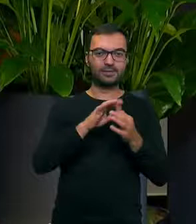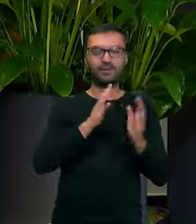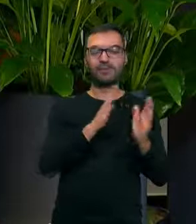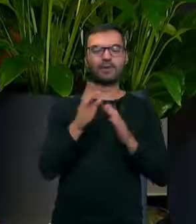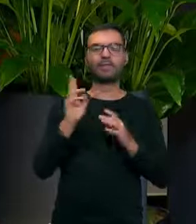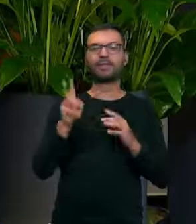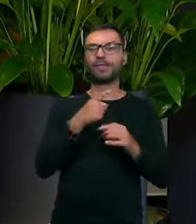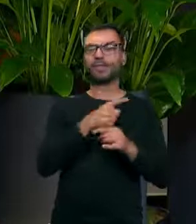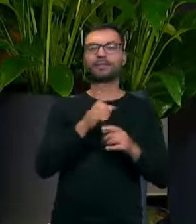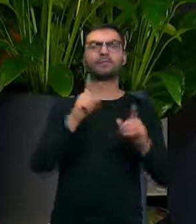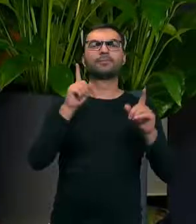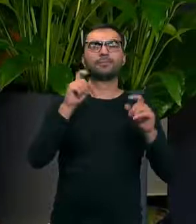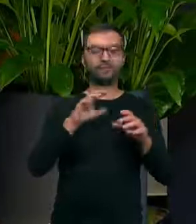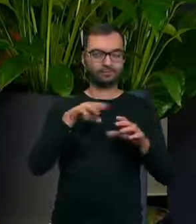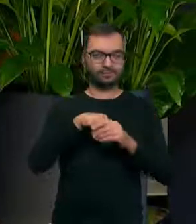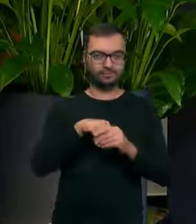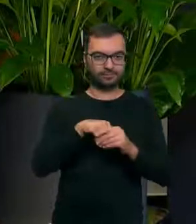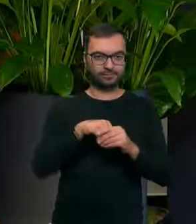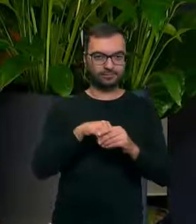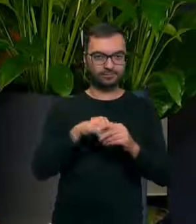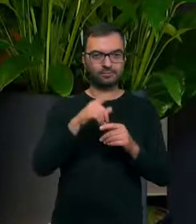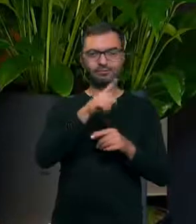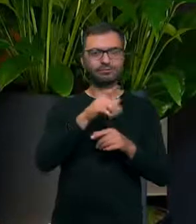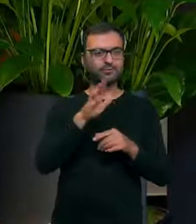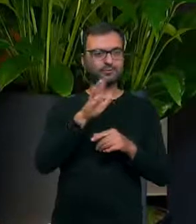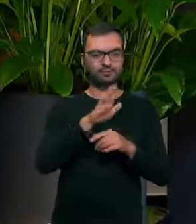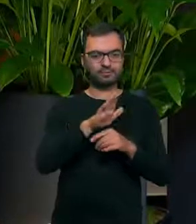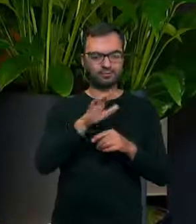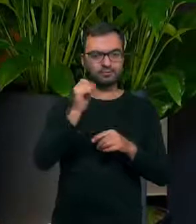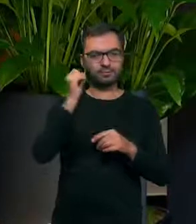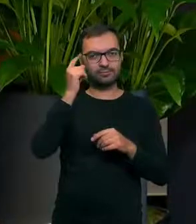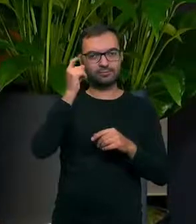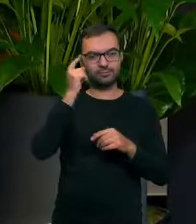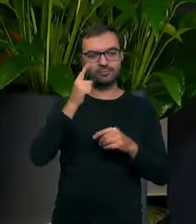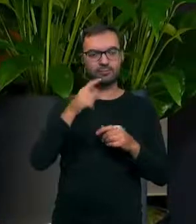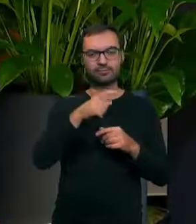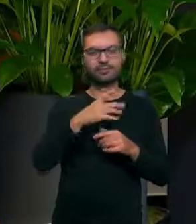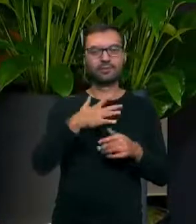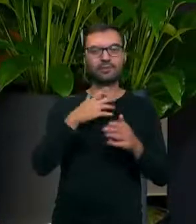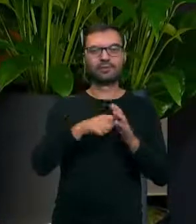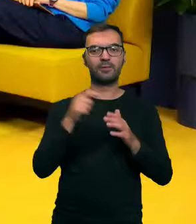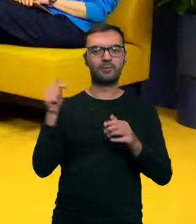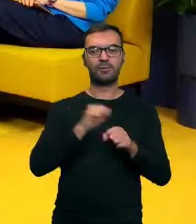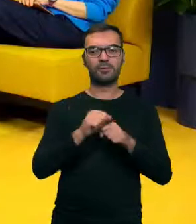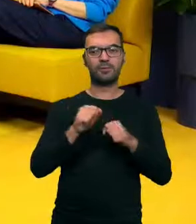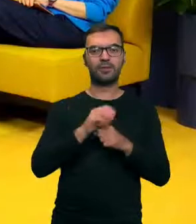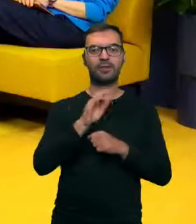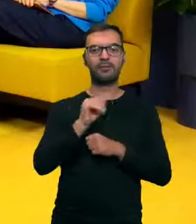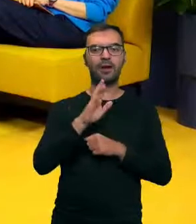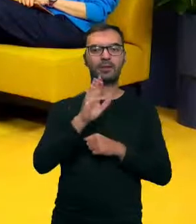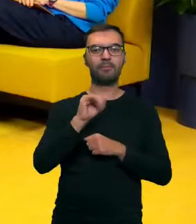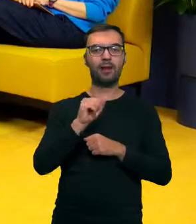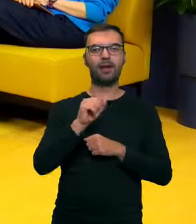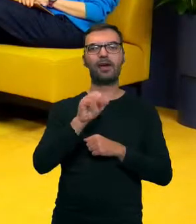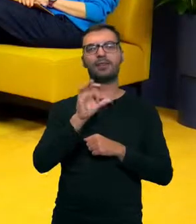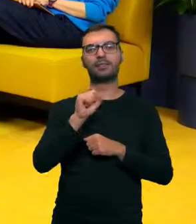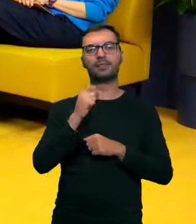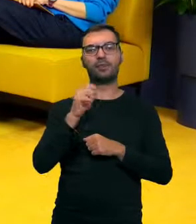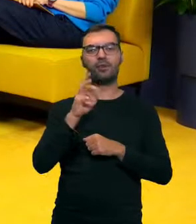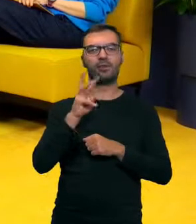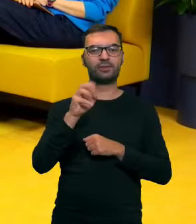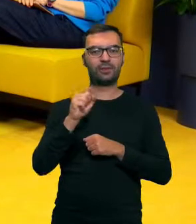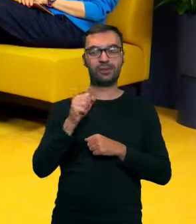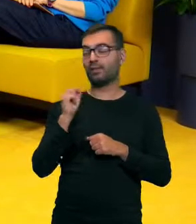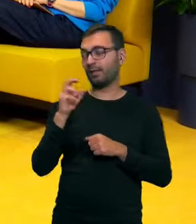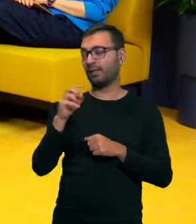w którym momencie ty wszedłeś w to, i bo wiem, że miałeś taki pomysł na początku i wydawało ci się, że ten film powinien być o Barbarze Sadowskiej, że na niej powinien się skupiać.